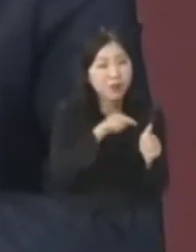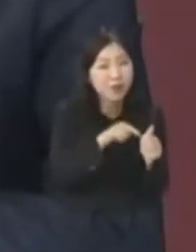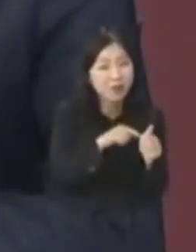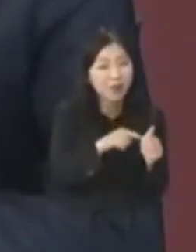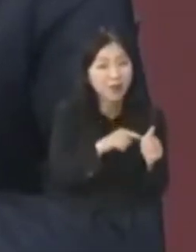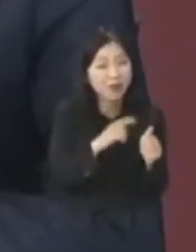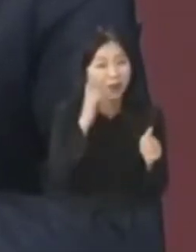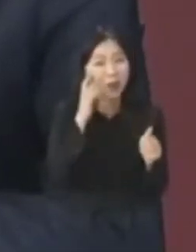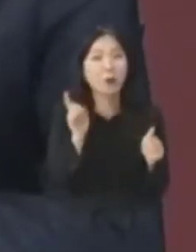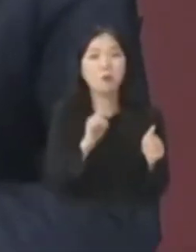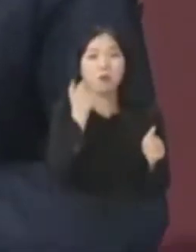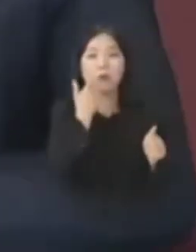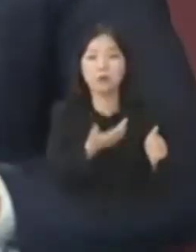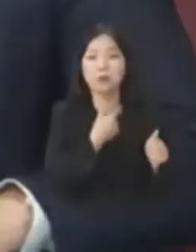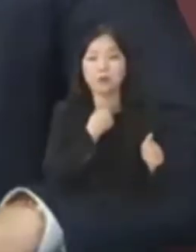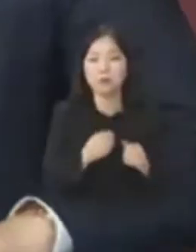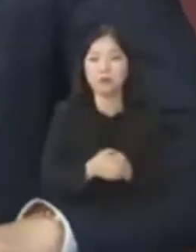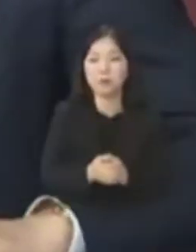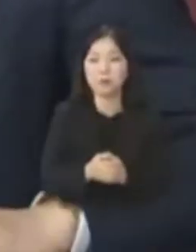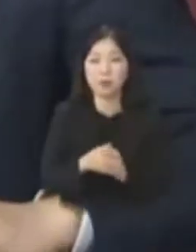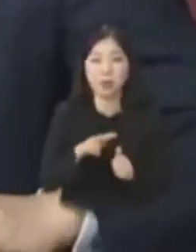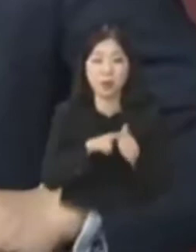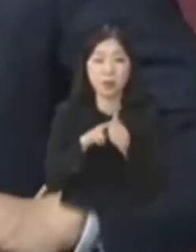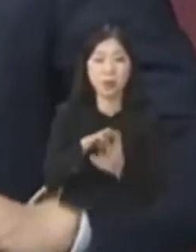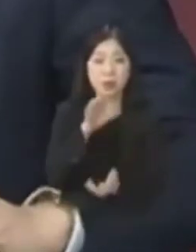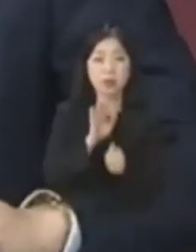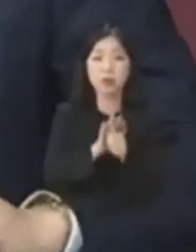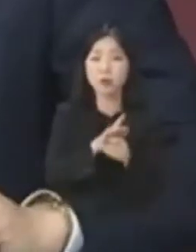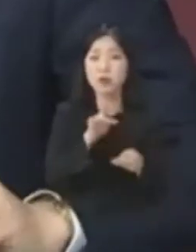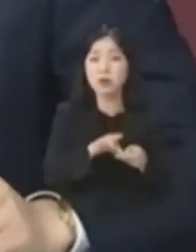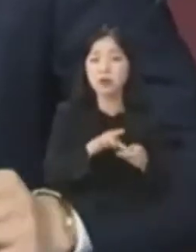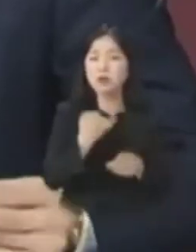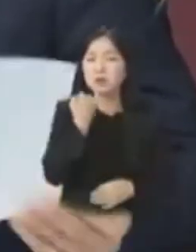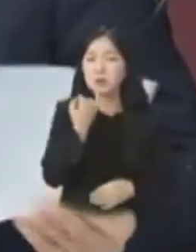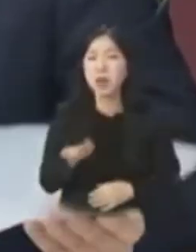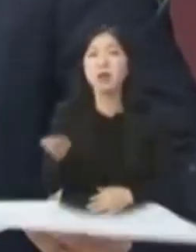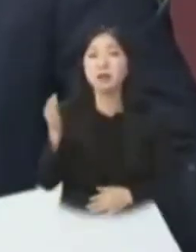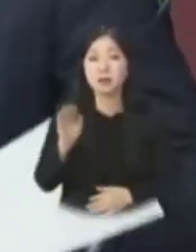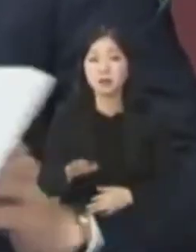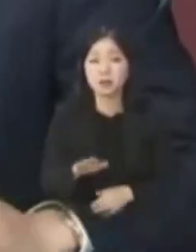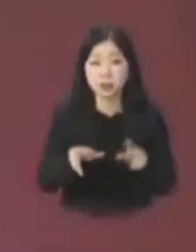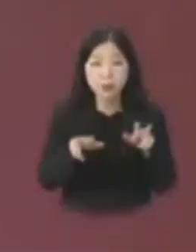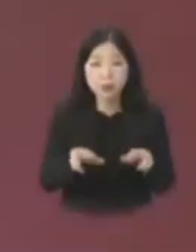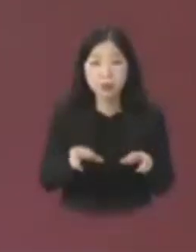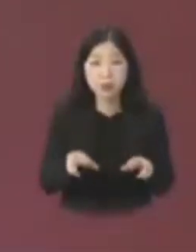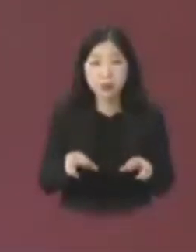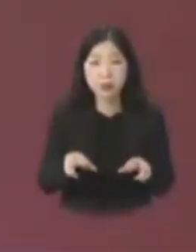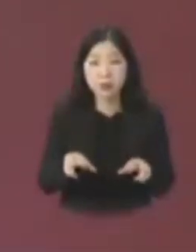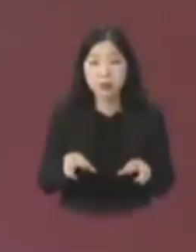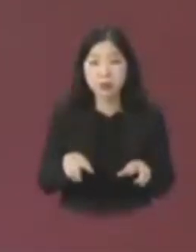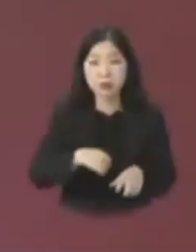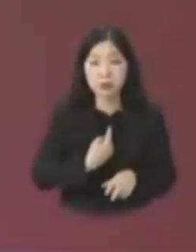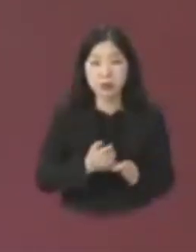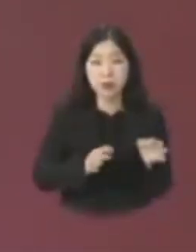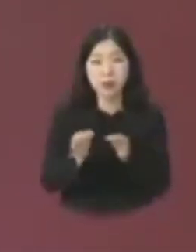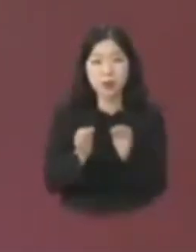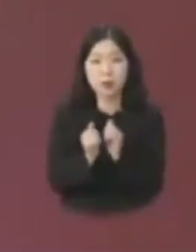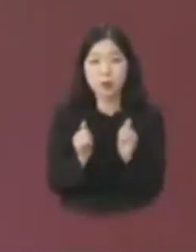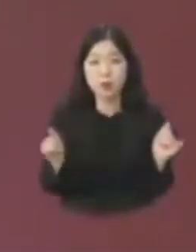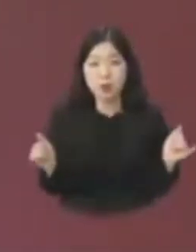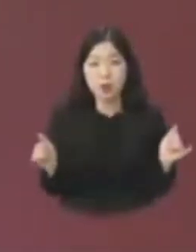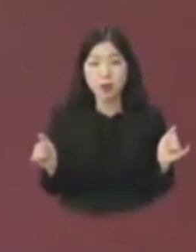여쭙고 싶습니다. 그런 저 데이터 지원센터가 있다면 좋은 일이겠지만 지금 우리 그 자영업자